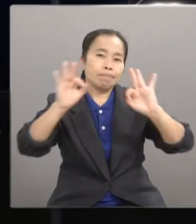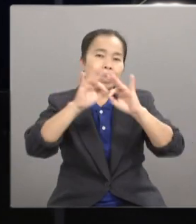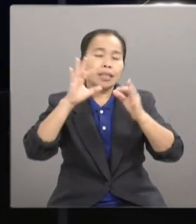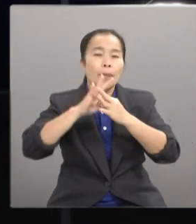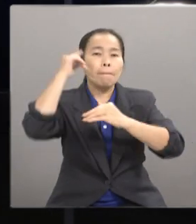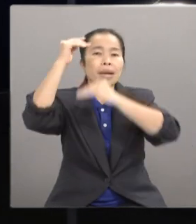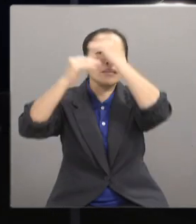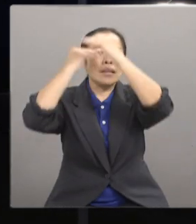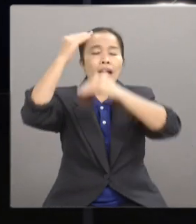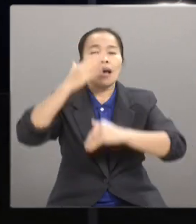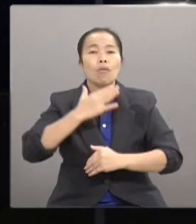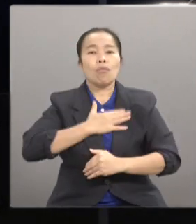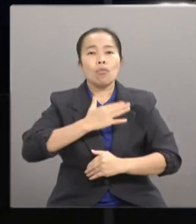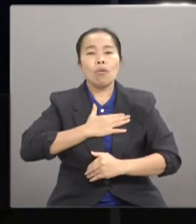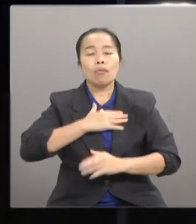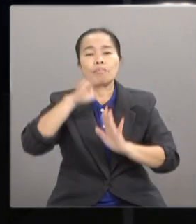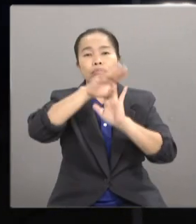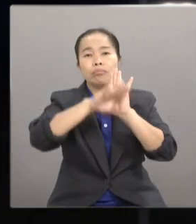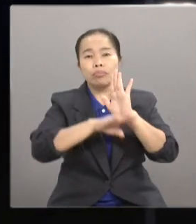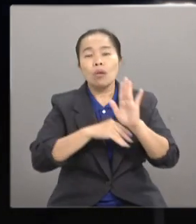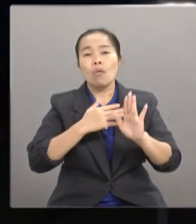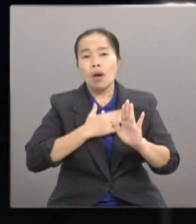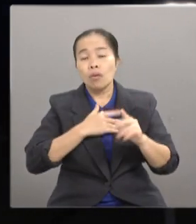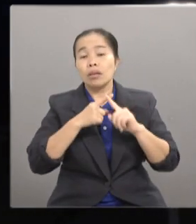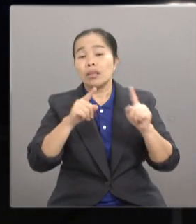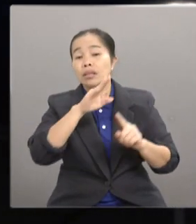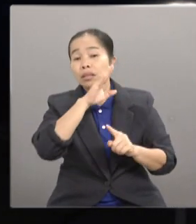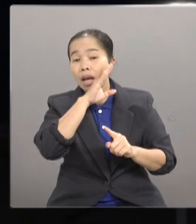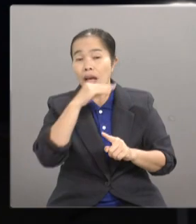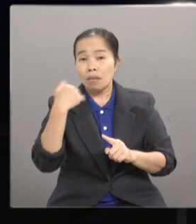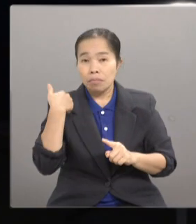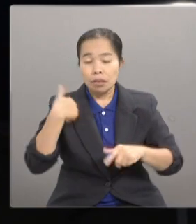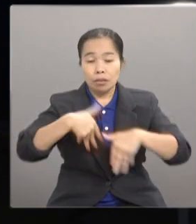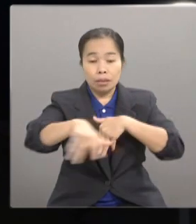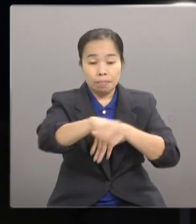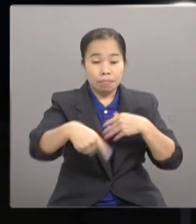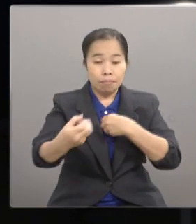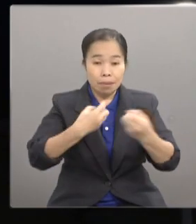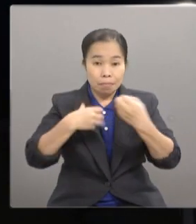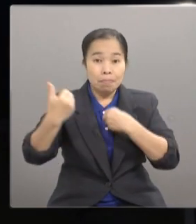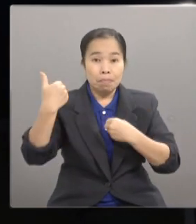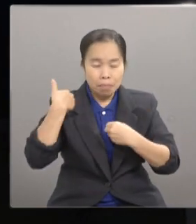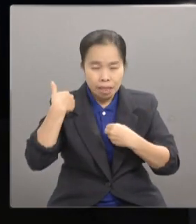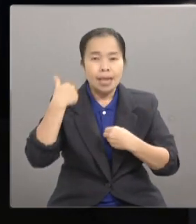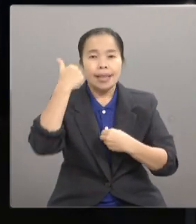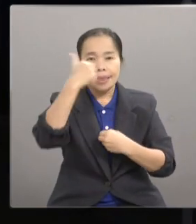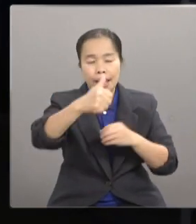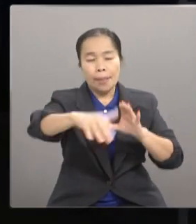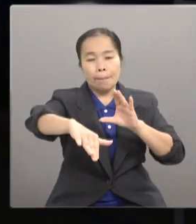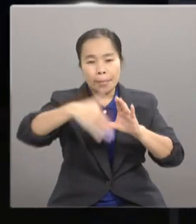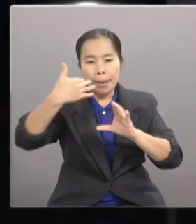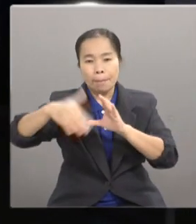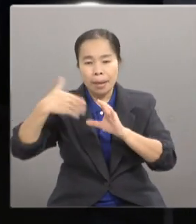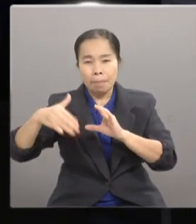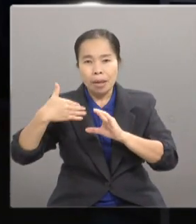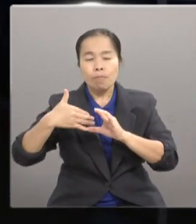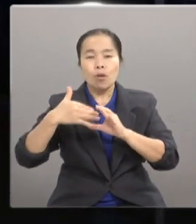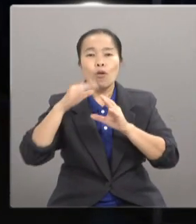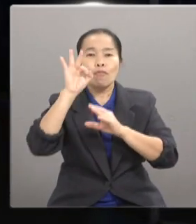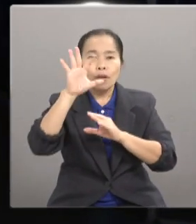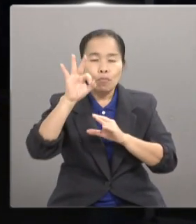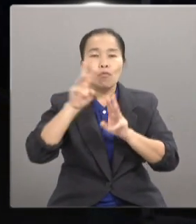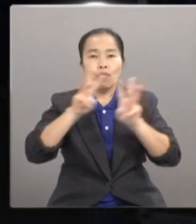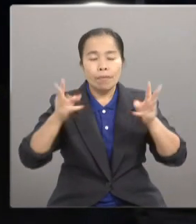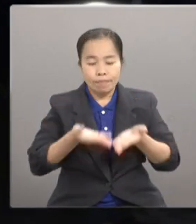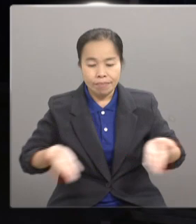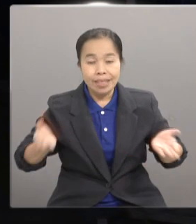ารตอบสื่ศาษะแ่งนด้นะครับหากว่าคชมีข้อเสรจแตอย่ไร ก็สามารถสวนมาได้ที่ FanPayบ้าน TypePBS ได้